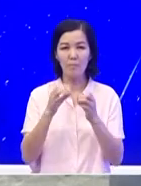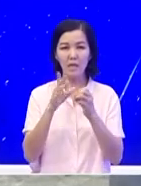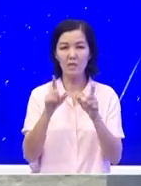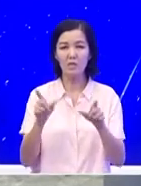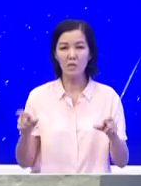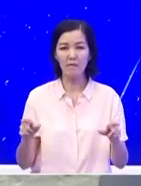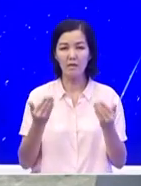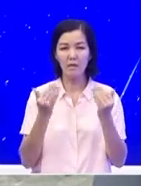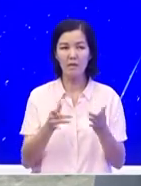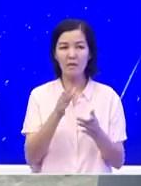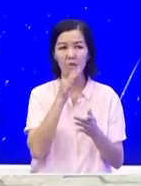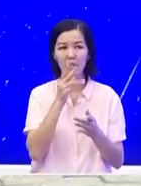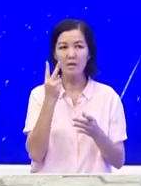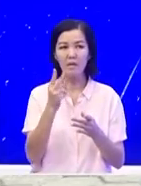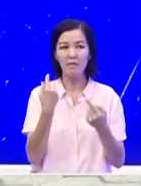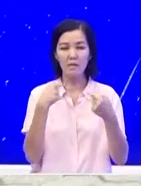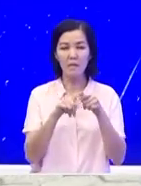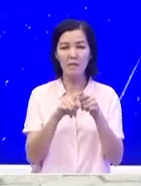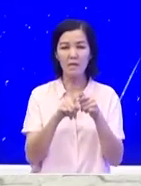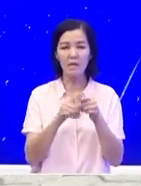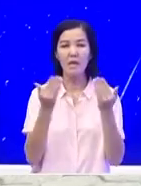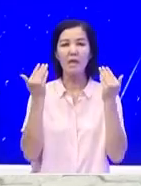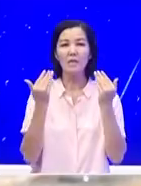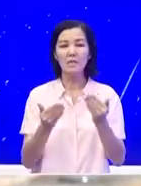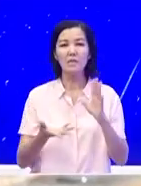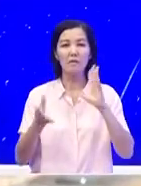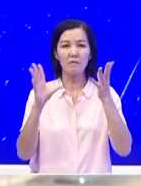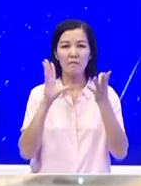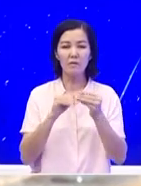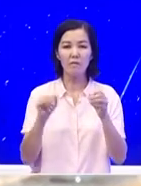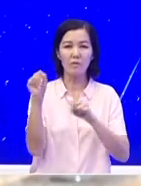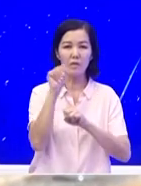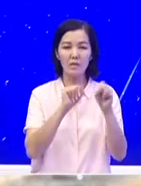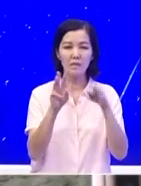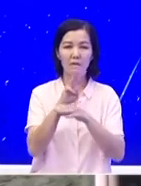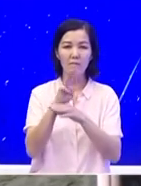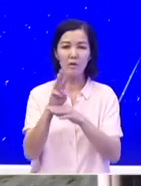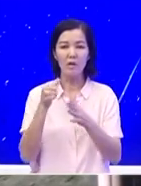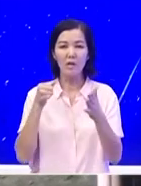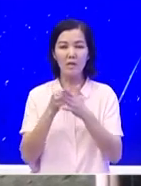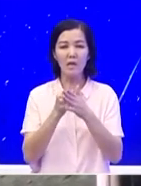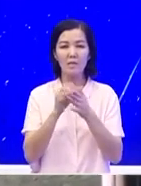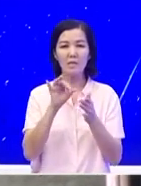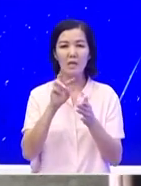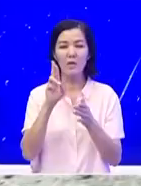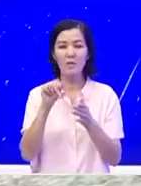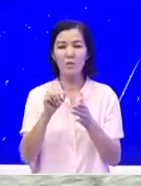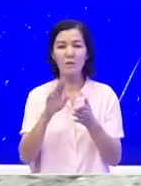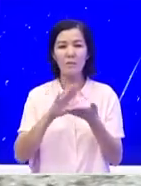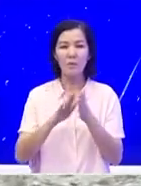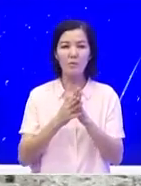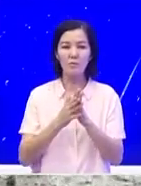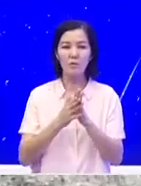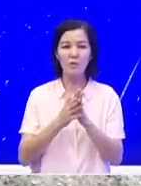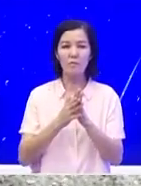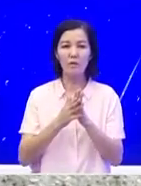сейчас в данное время, две техники. Усиленный режим карантина и в целом повсеместная дезинфекция продлится в Текеле до конца июля, но при условии, если эпидситуация